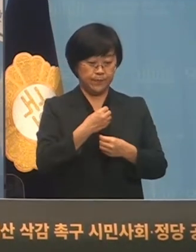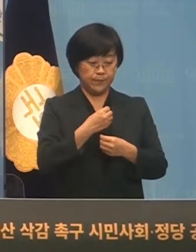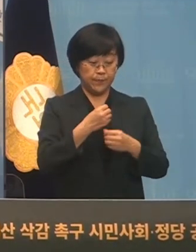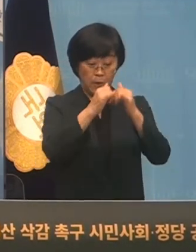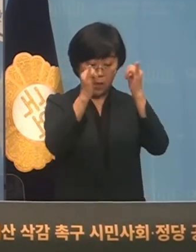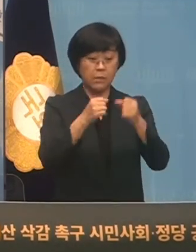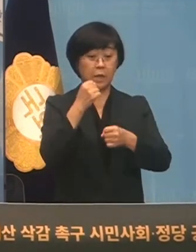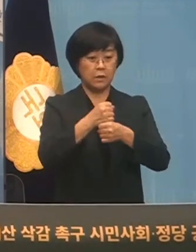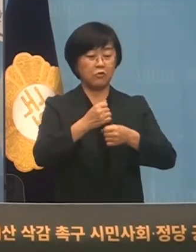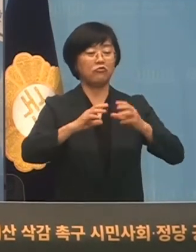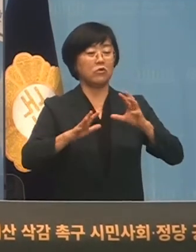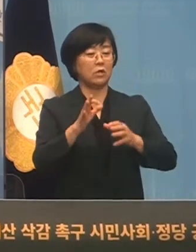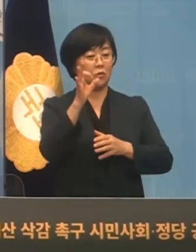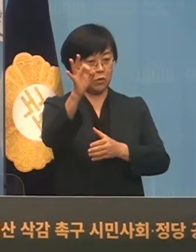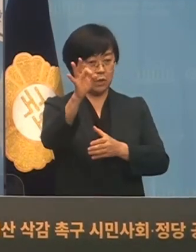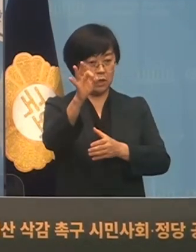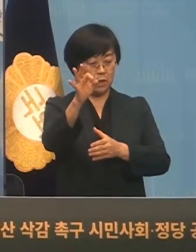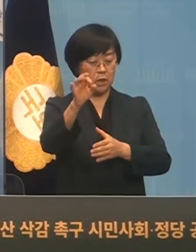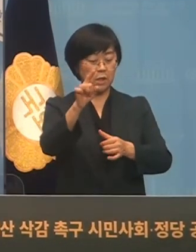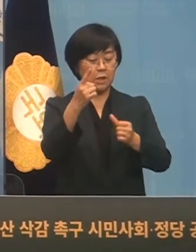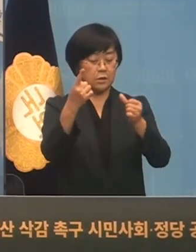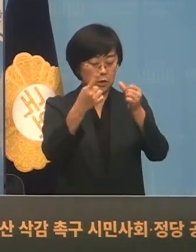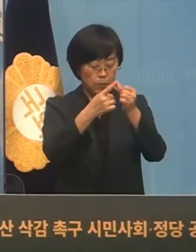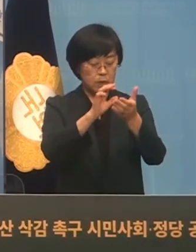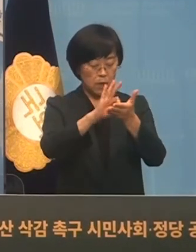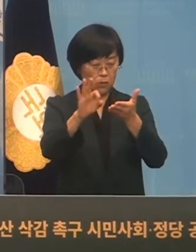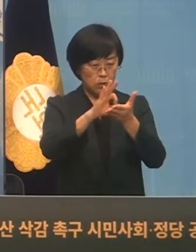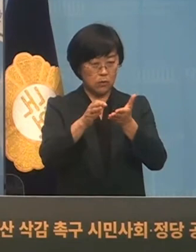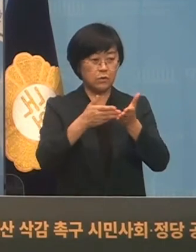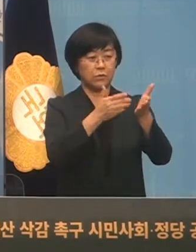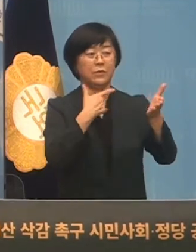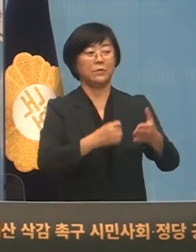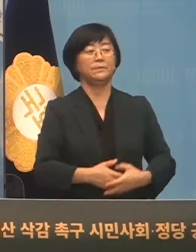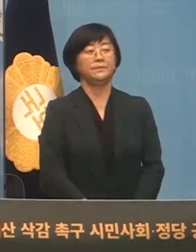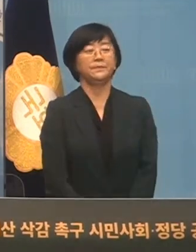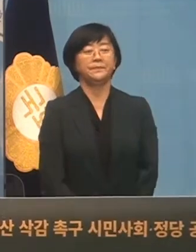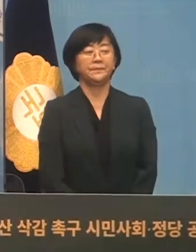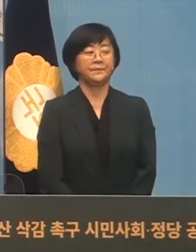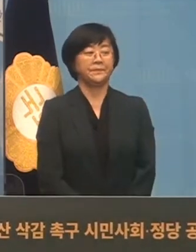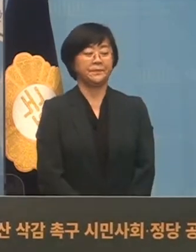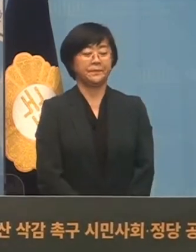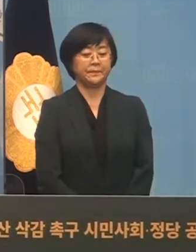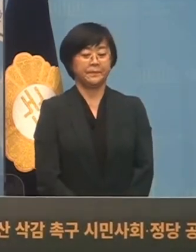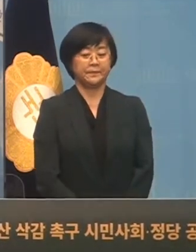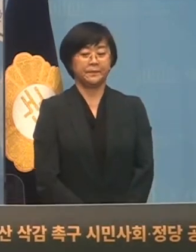국가재정이 최우선적으로 사용되어야 한다는 것을 말씀드리겠습니다. 감사합니다.